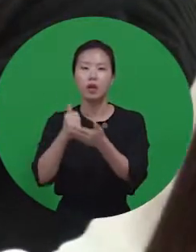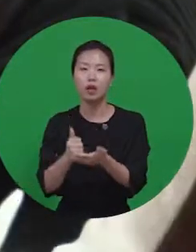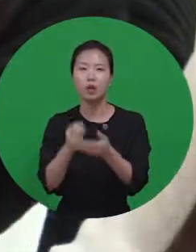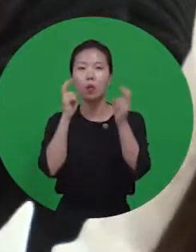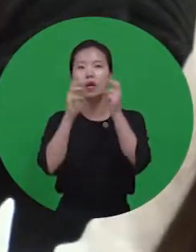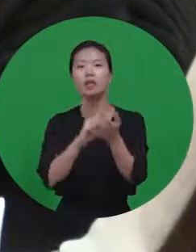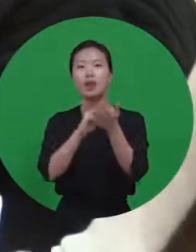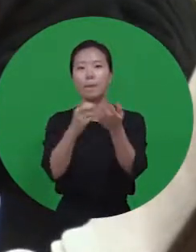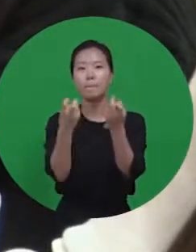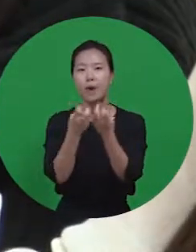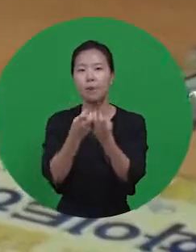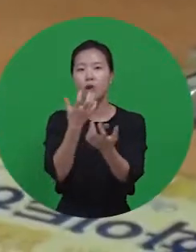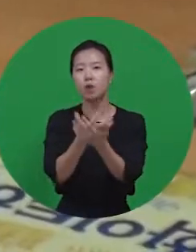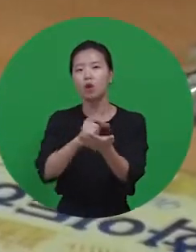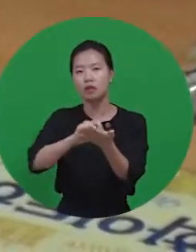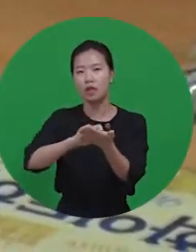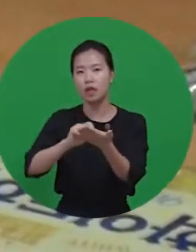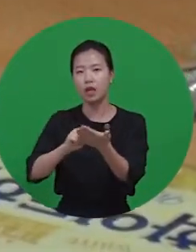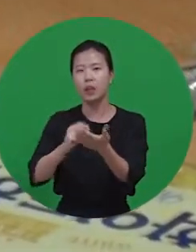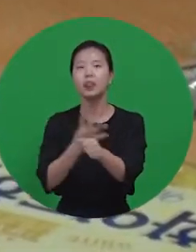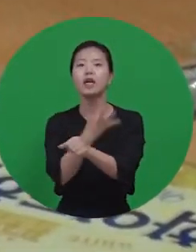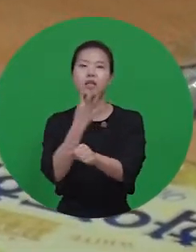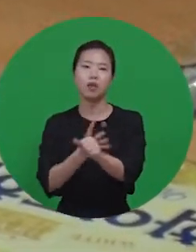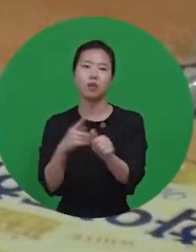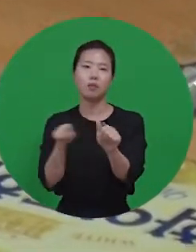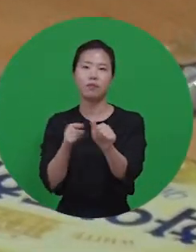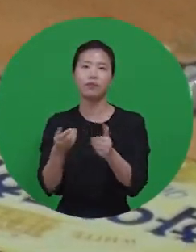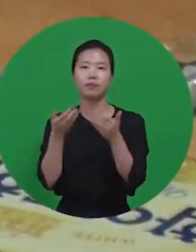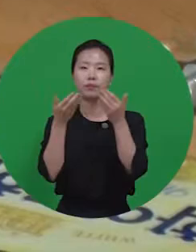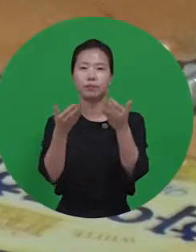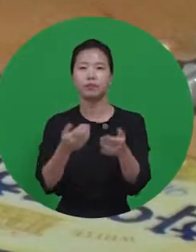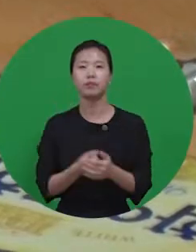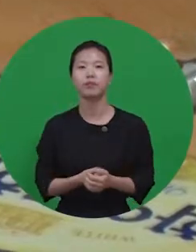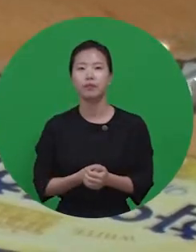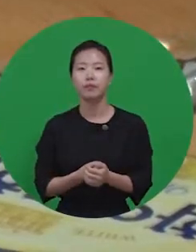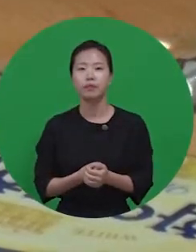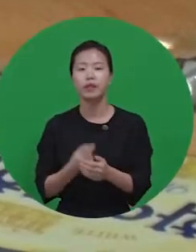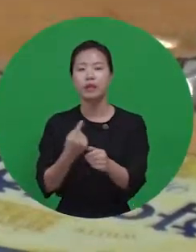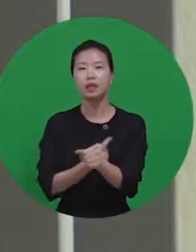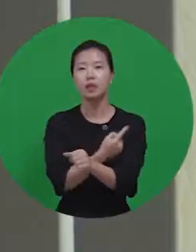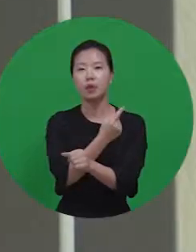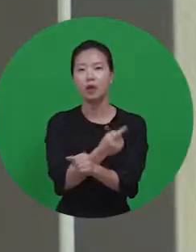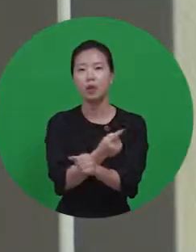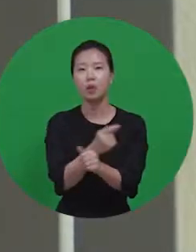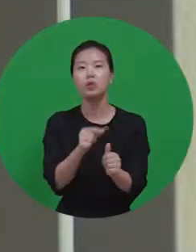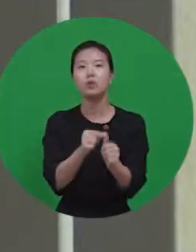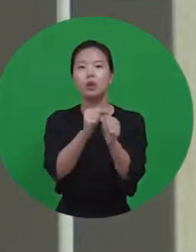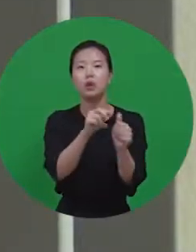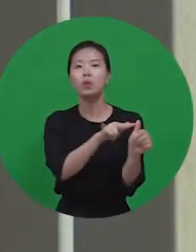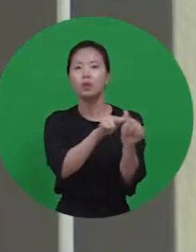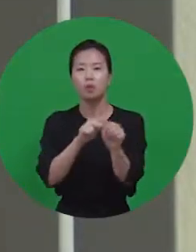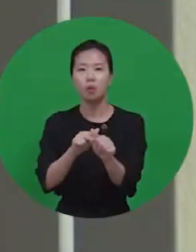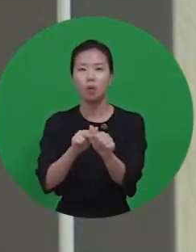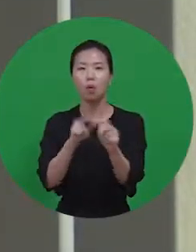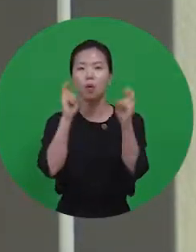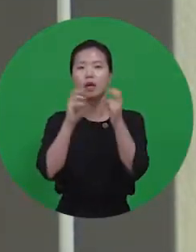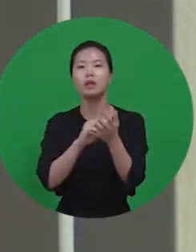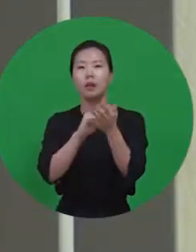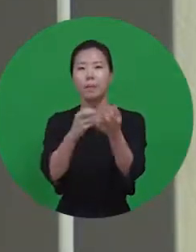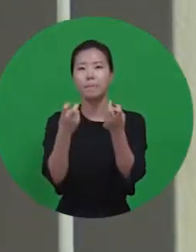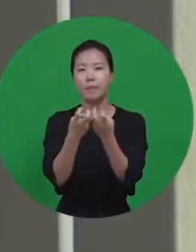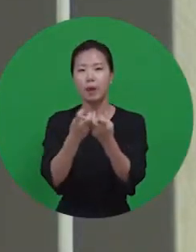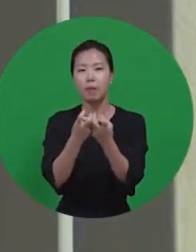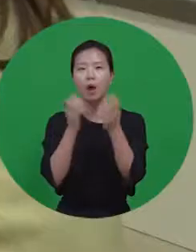취업 전략 수립 및 입사 지원서 작성 특강을 4시간 동안 이어갔습니다. 이 밖에도 채용 정보와 취업